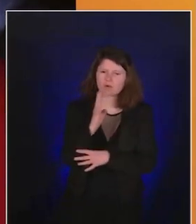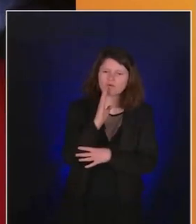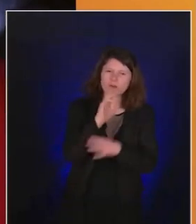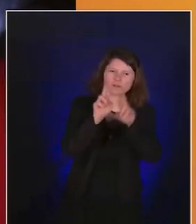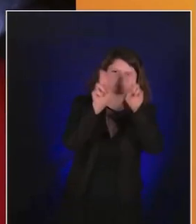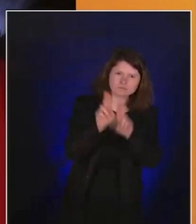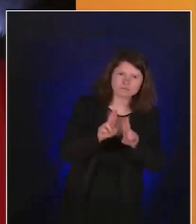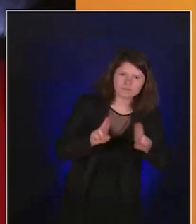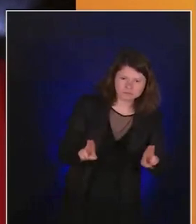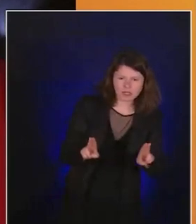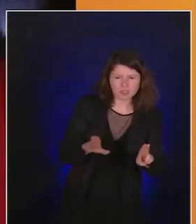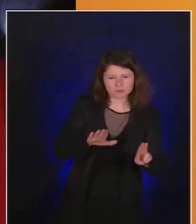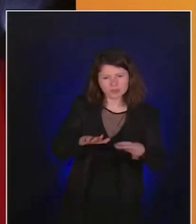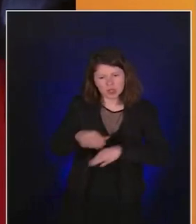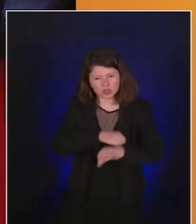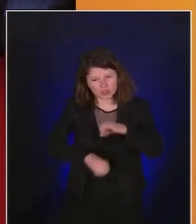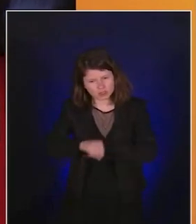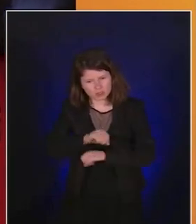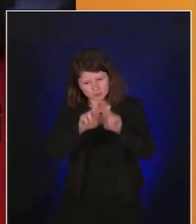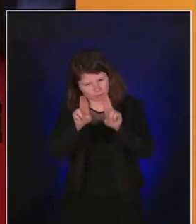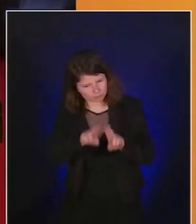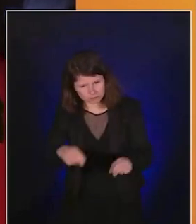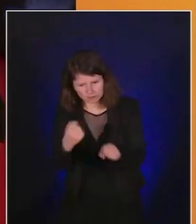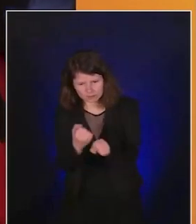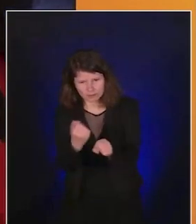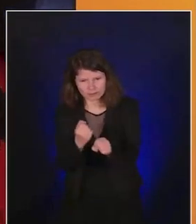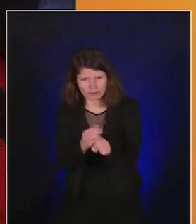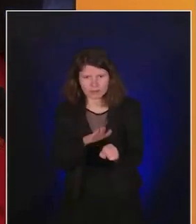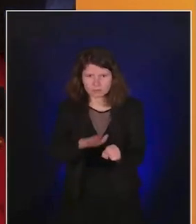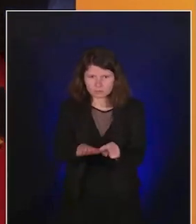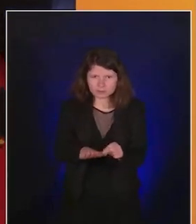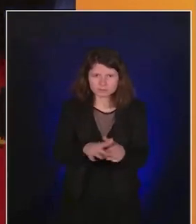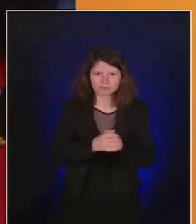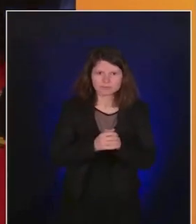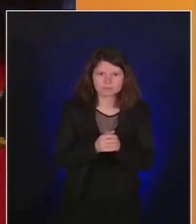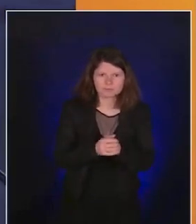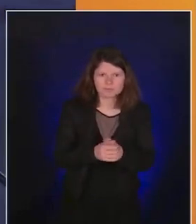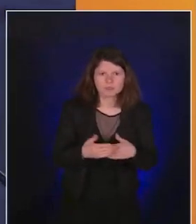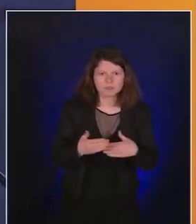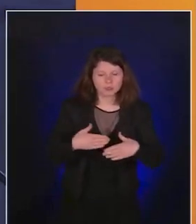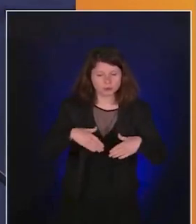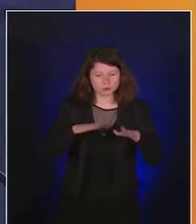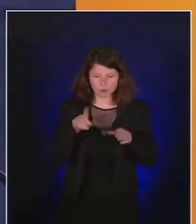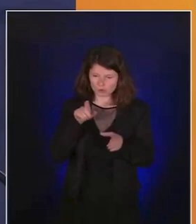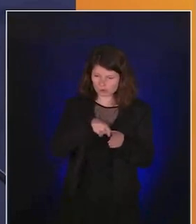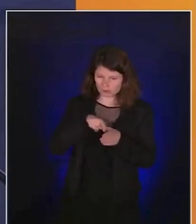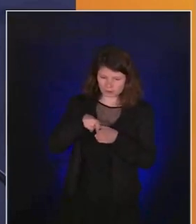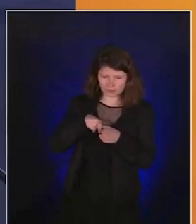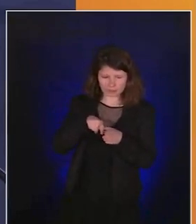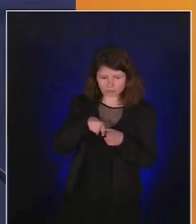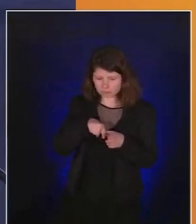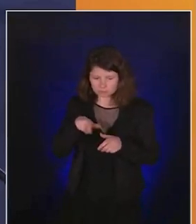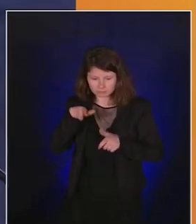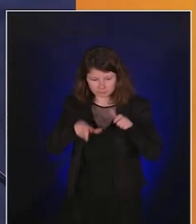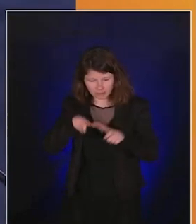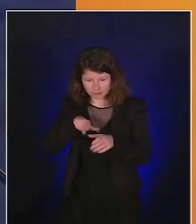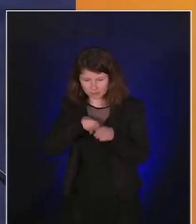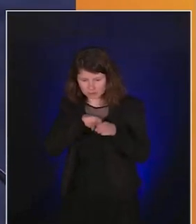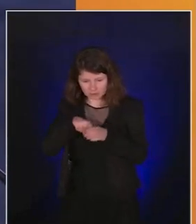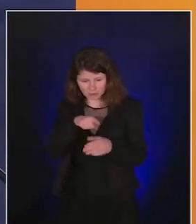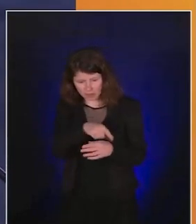travail, alors que les représentants des syndicats et organisations ouvrières indépendantes sont sous les verrous.